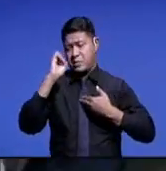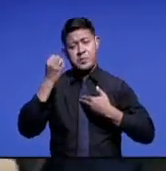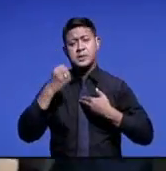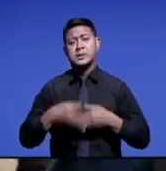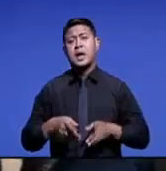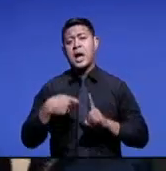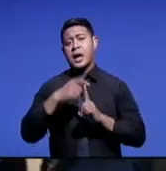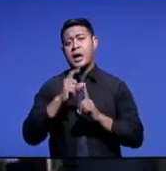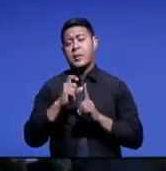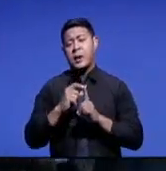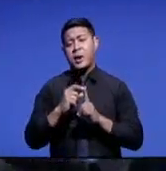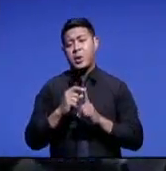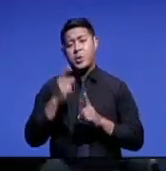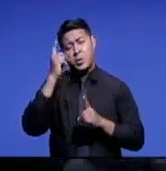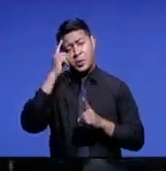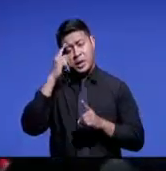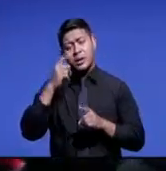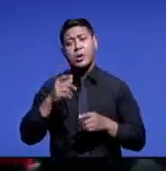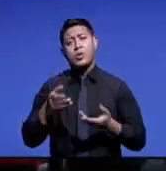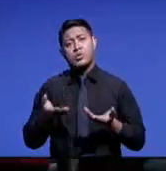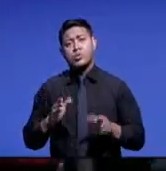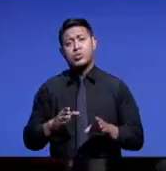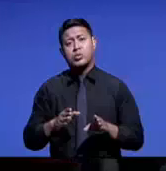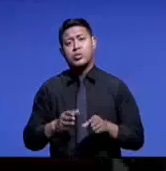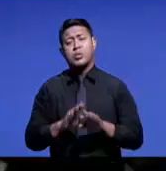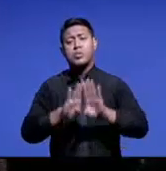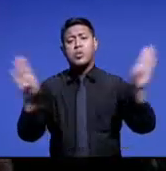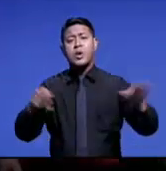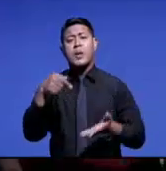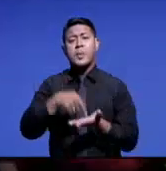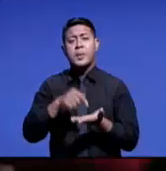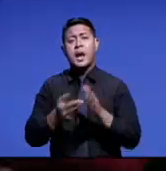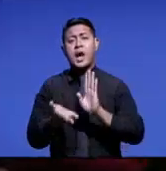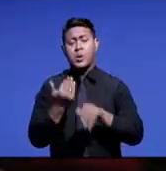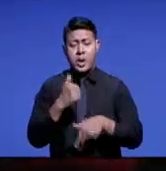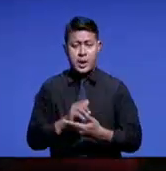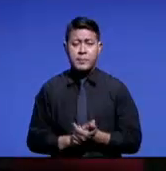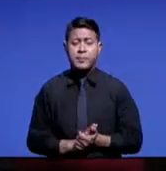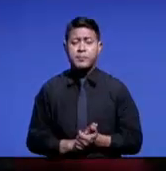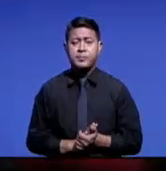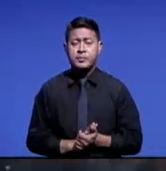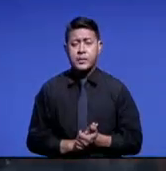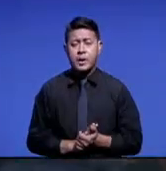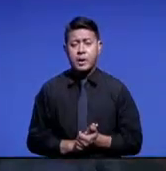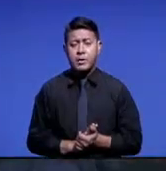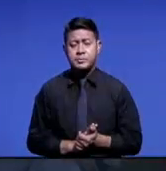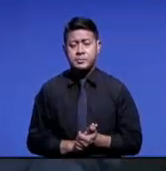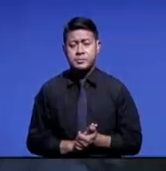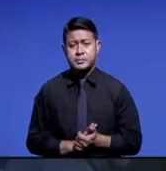Komisi Pemilihan Umum terbuka dengan digelarnya pemilihan ulang. Menurut Komisioner KPU Ilham Saputra kepada Antara seperti